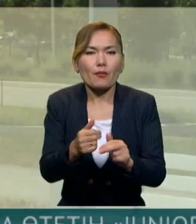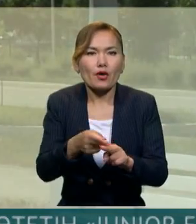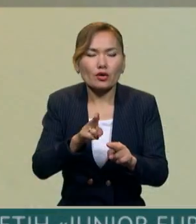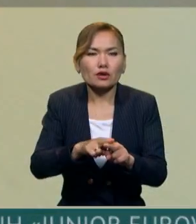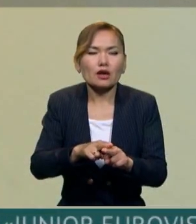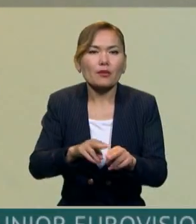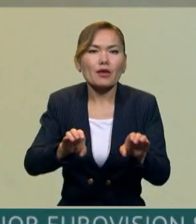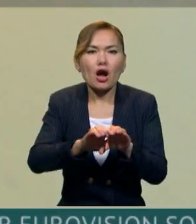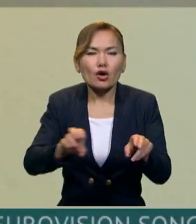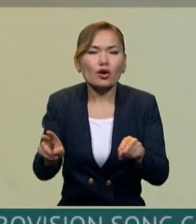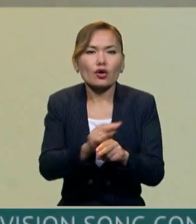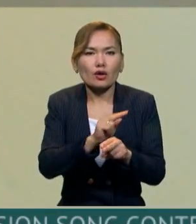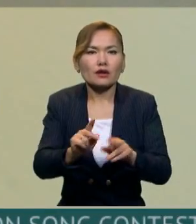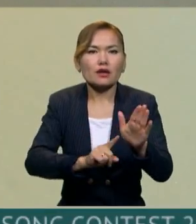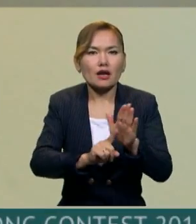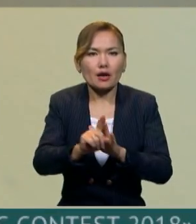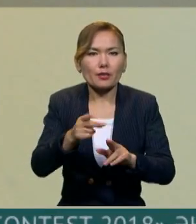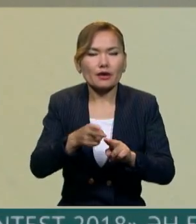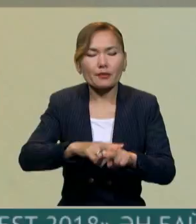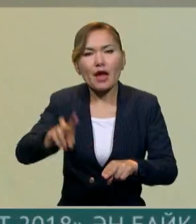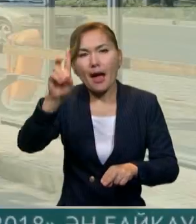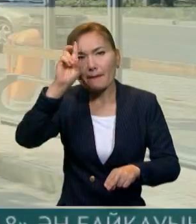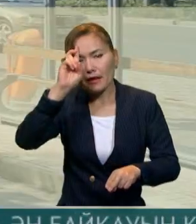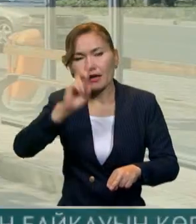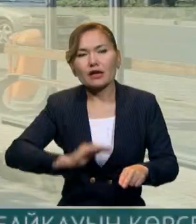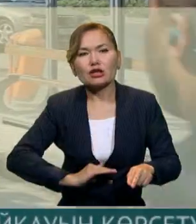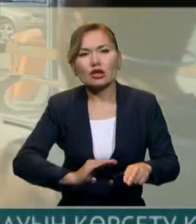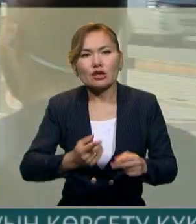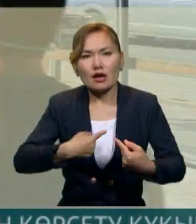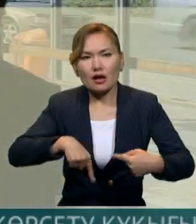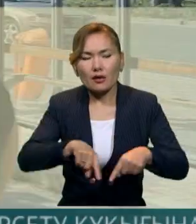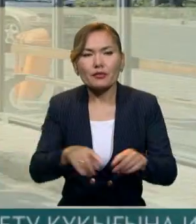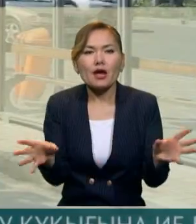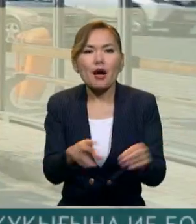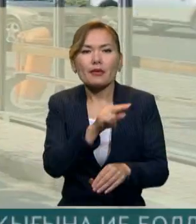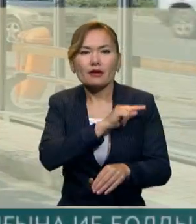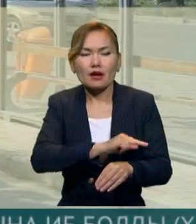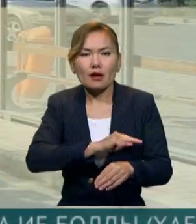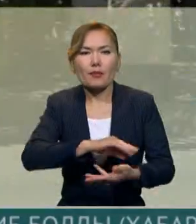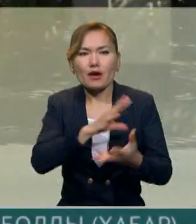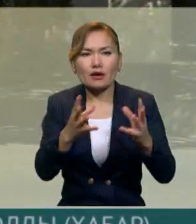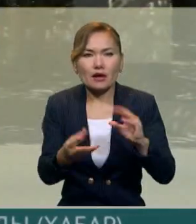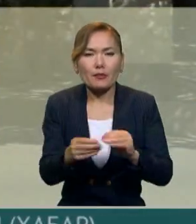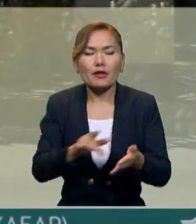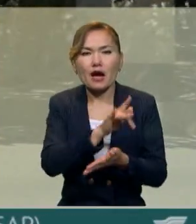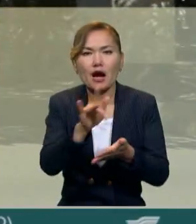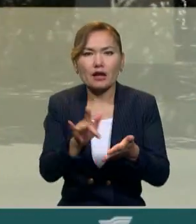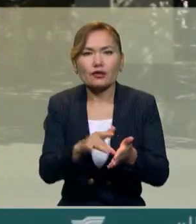жүйесінің құрылысы басталады. Осыған дейін мемлекет пен жекеменшік саланың тиімді әріптестік әрекетінің арқасында